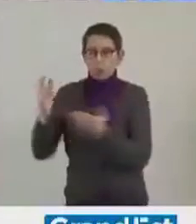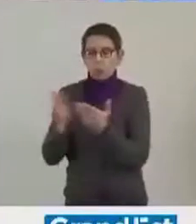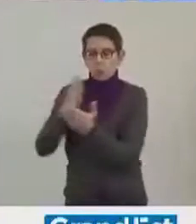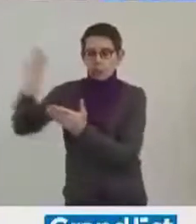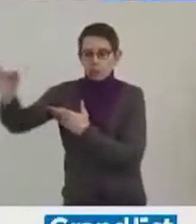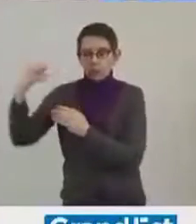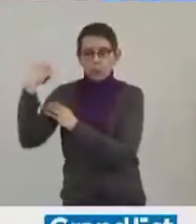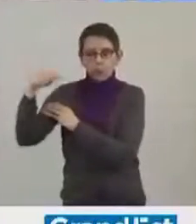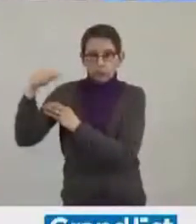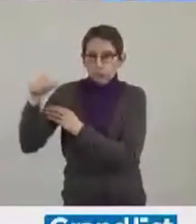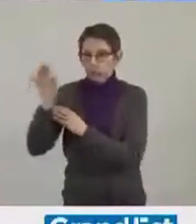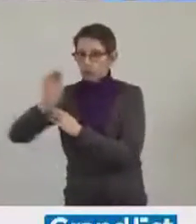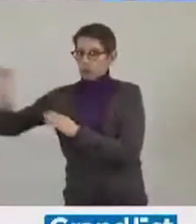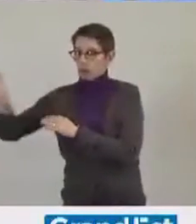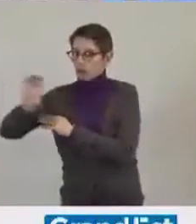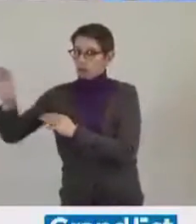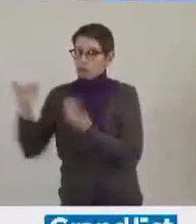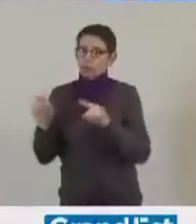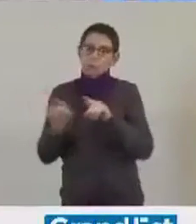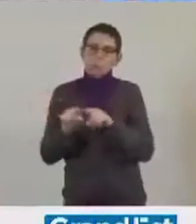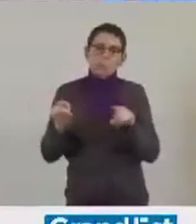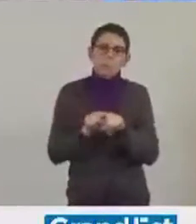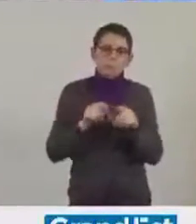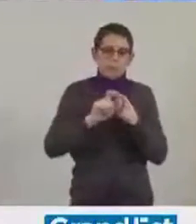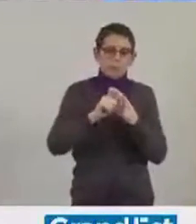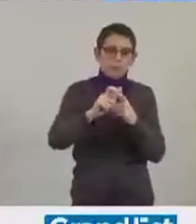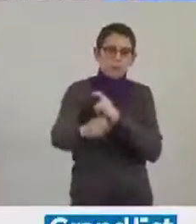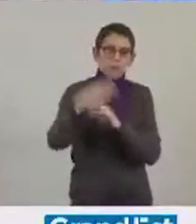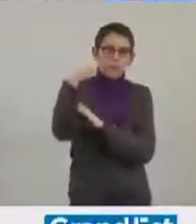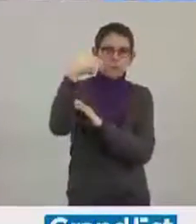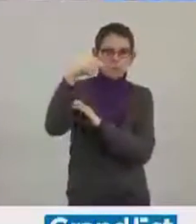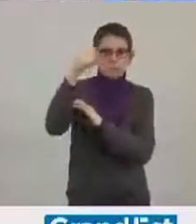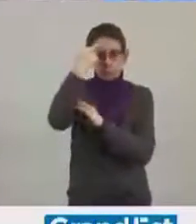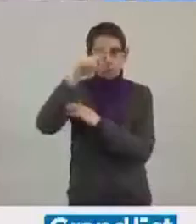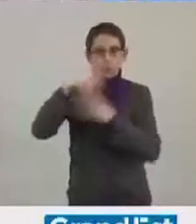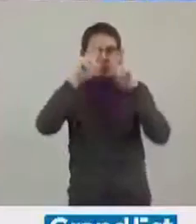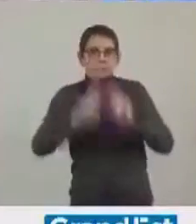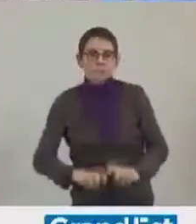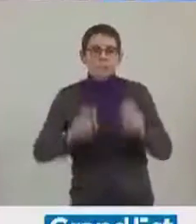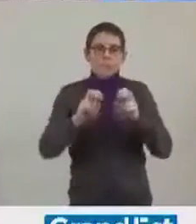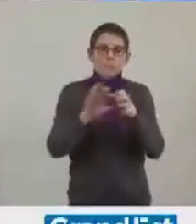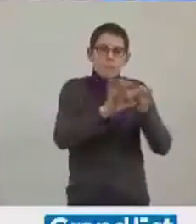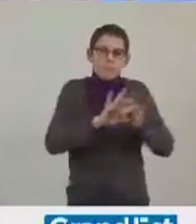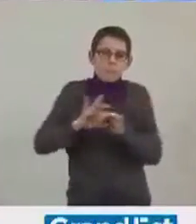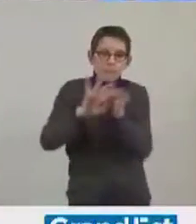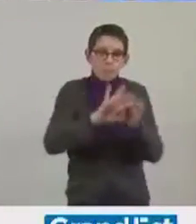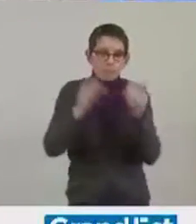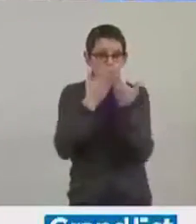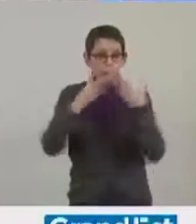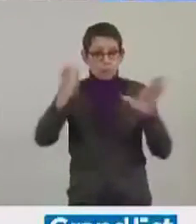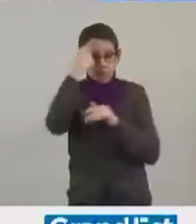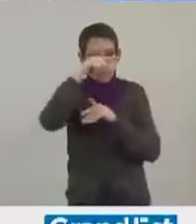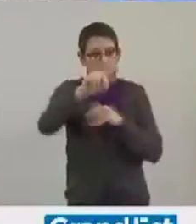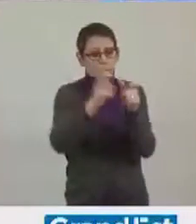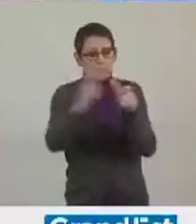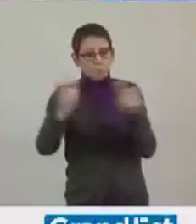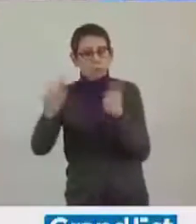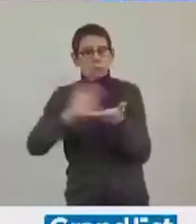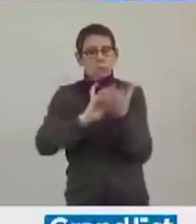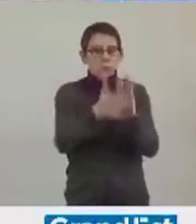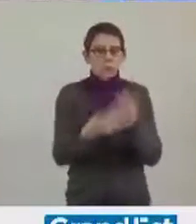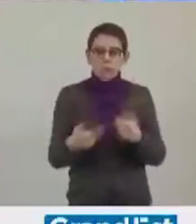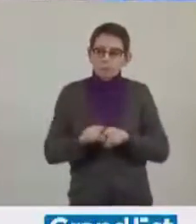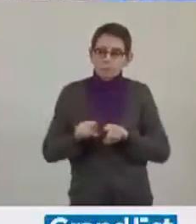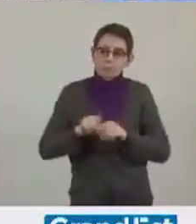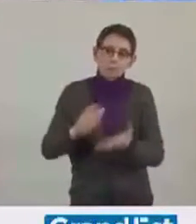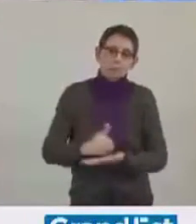PME, de lancer un dispositif unique de soutien à la recherche collaborative ouverte à toutes les entreprises et de